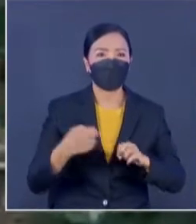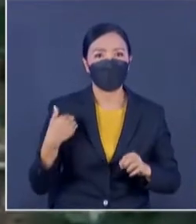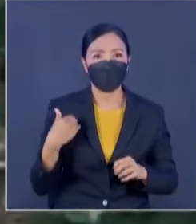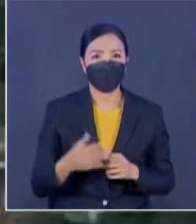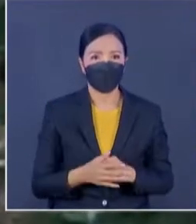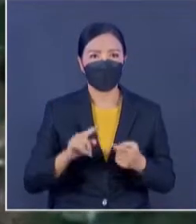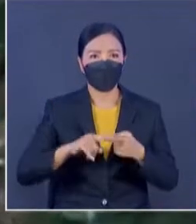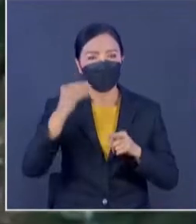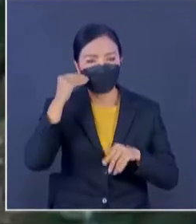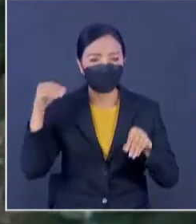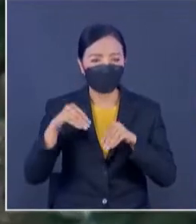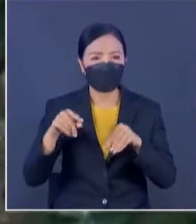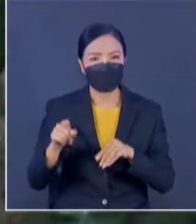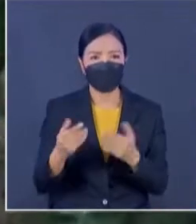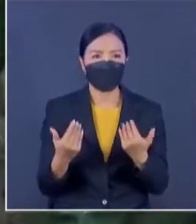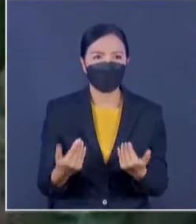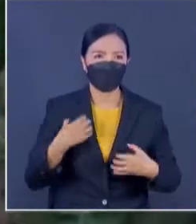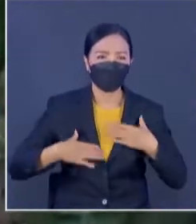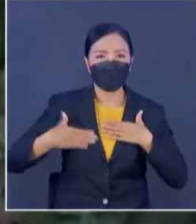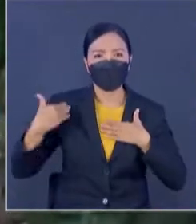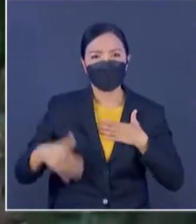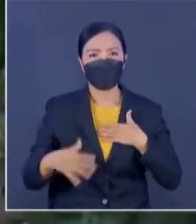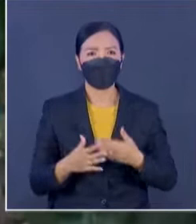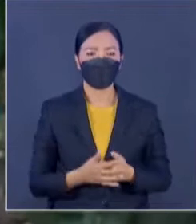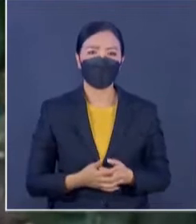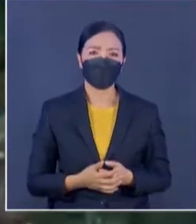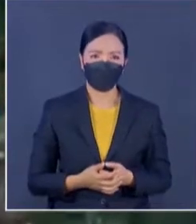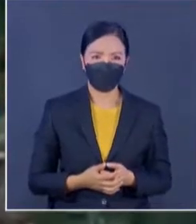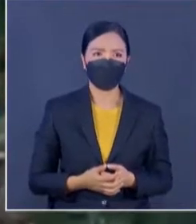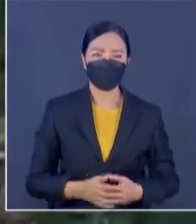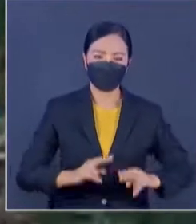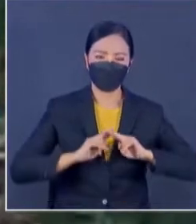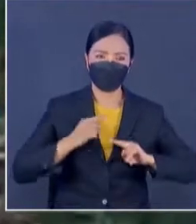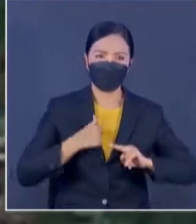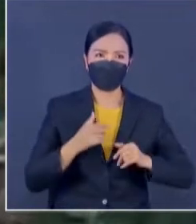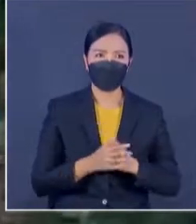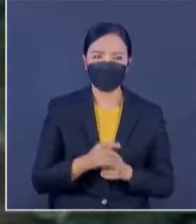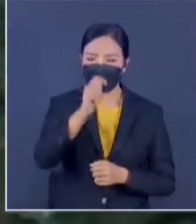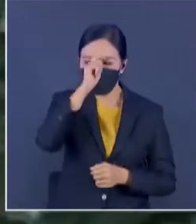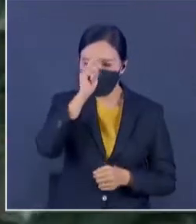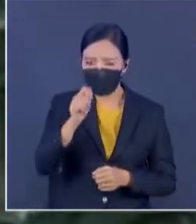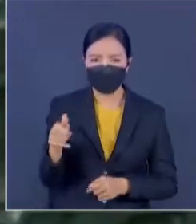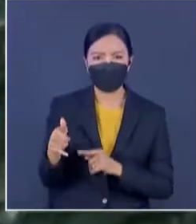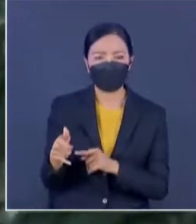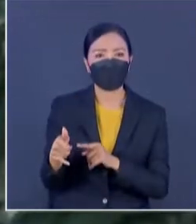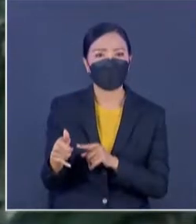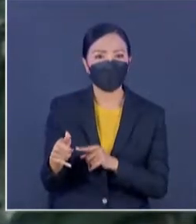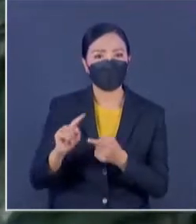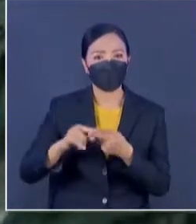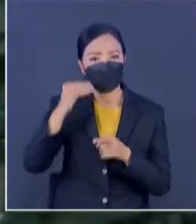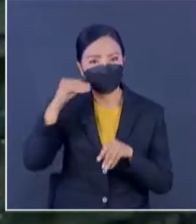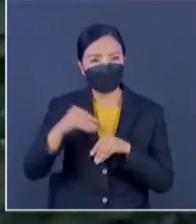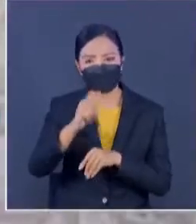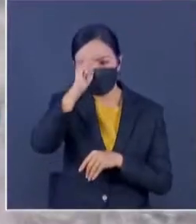ที่เพื่อนบ้านที่อยู่ใกล้เคียงกันตอนนี้ก็ยังเดือดร้อนแล้วก็ยืนยันครับว่าตัวเขาเองยังให้ความเคารพคู่กรณีคือเพื่อนบ้านร